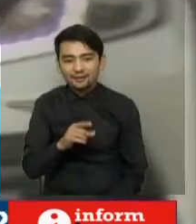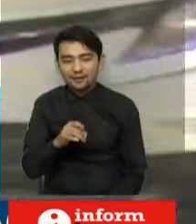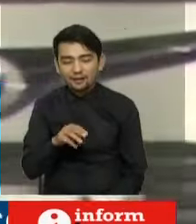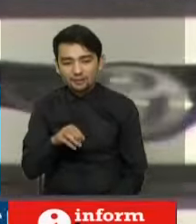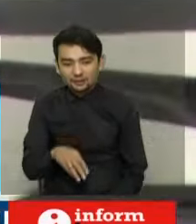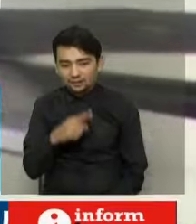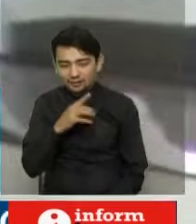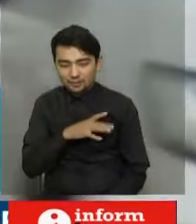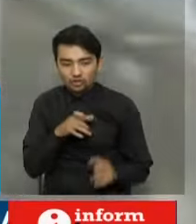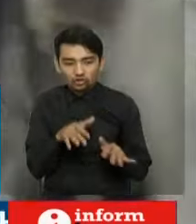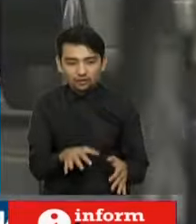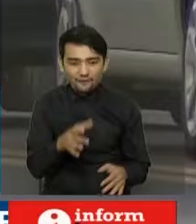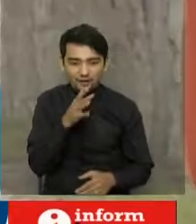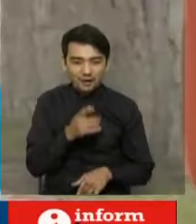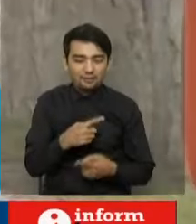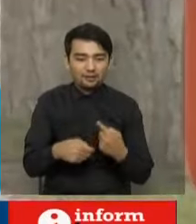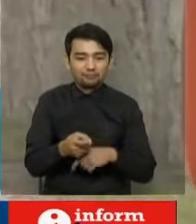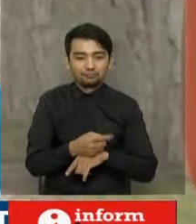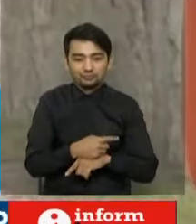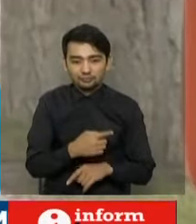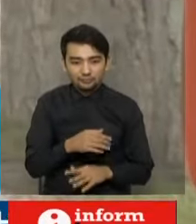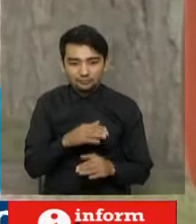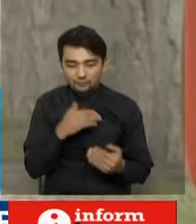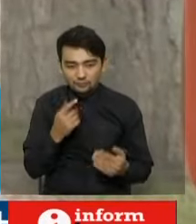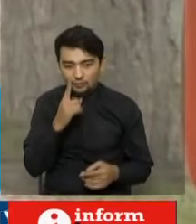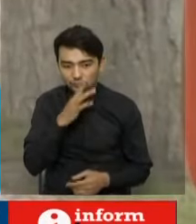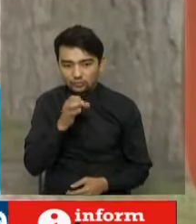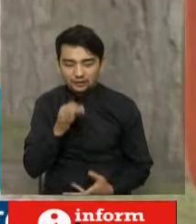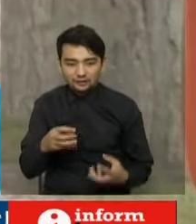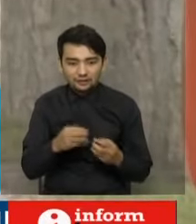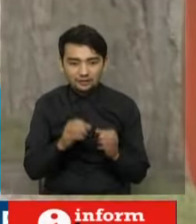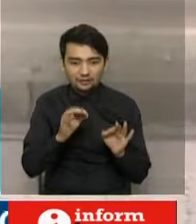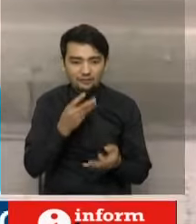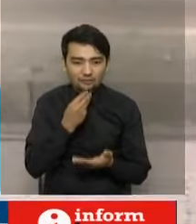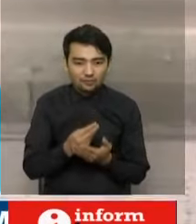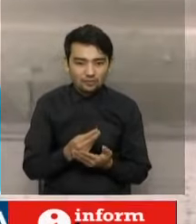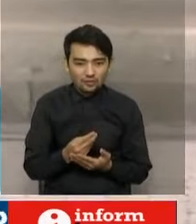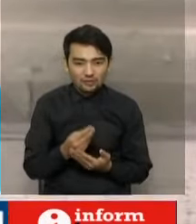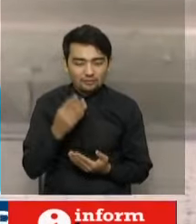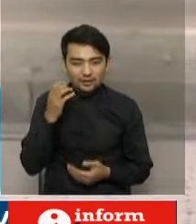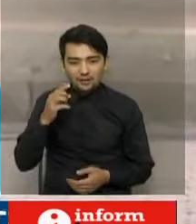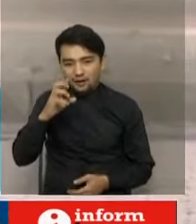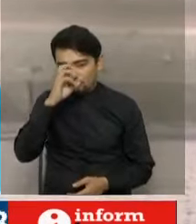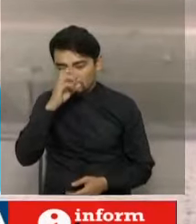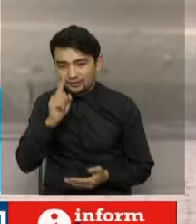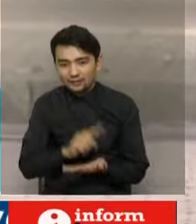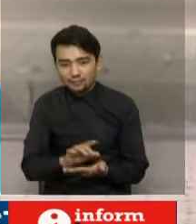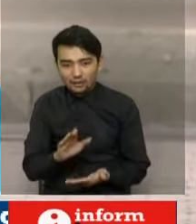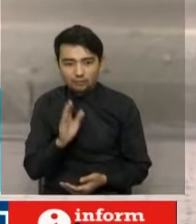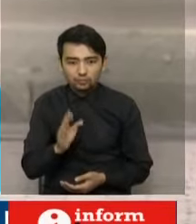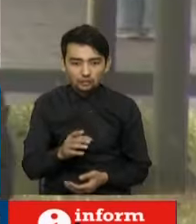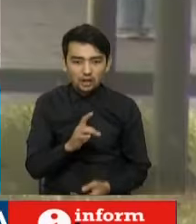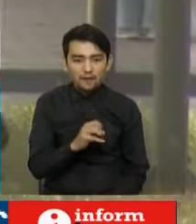и принятие решения о переводе стрелок на часах. Как выразился вице-премьер, государство не обязательно должно